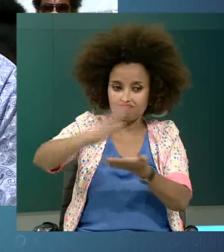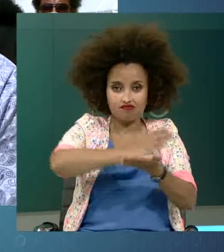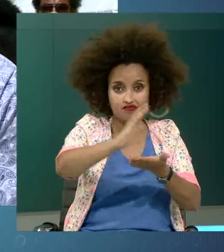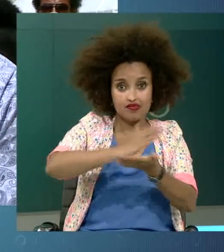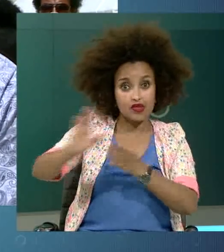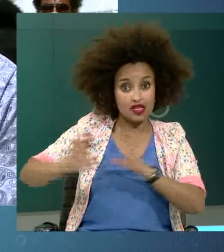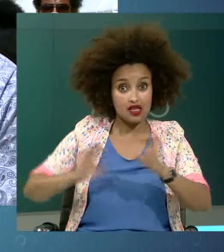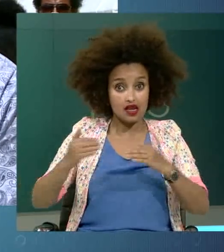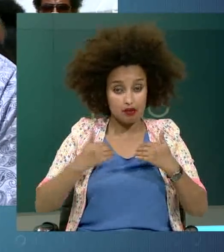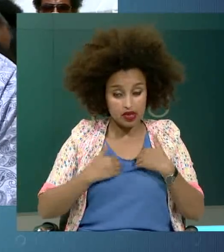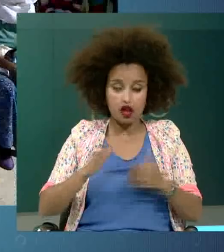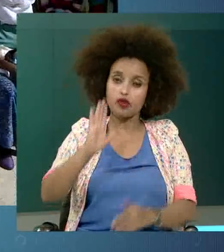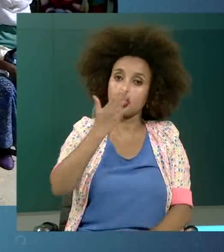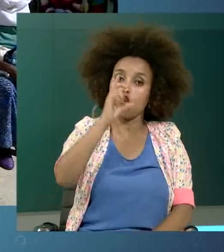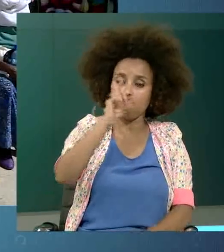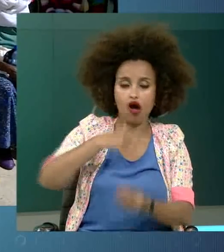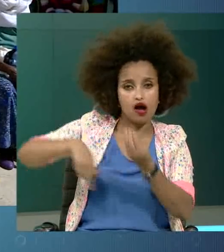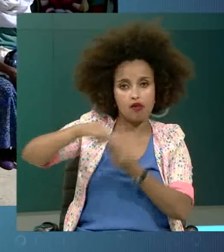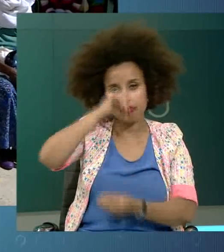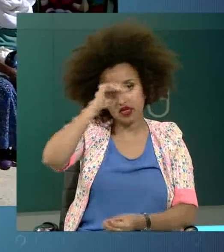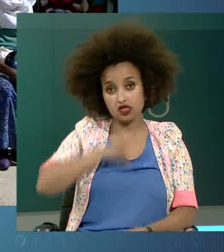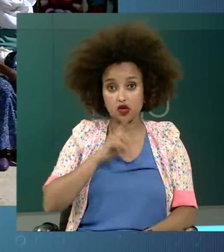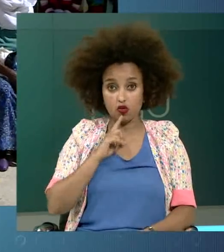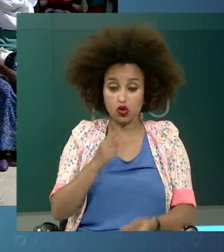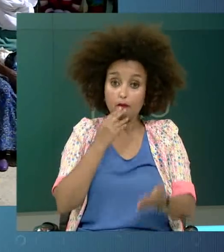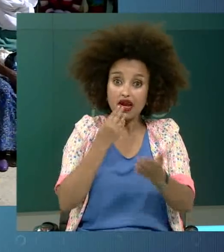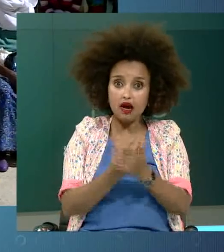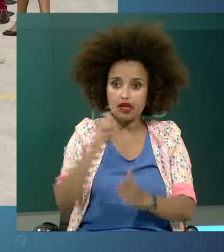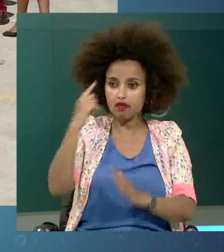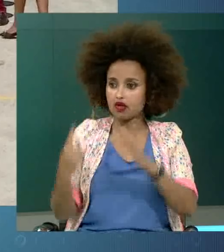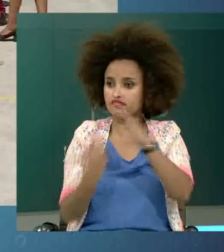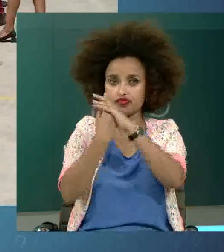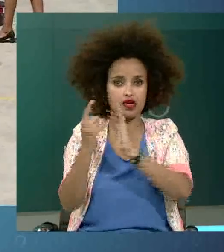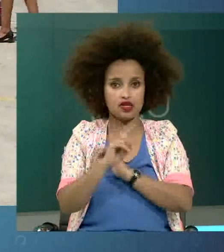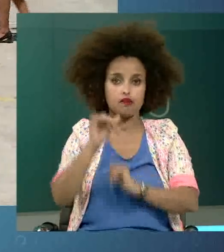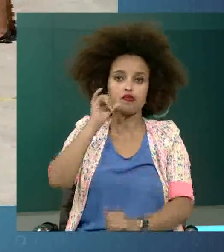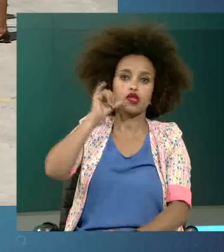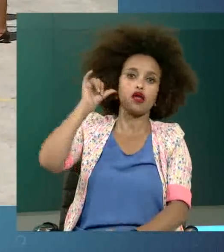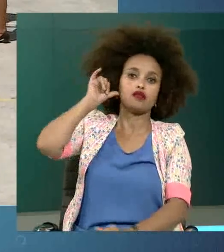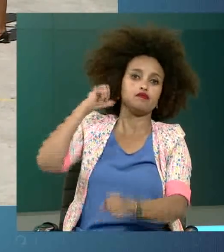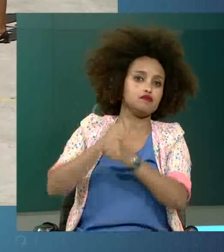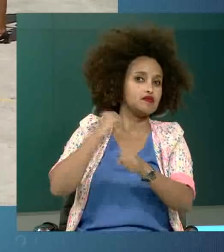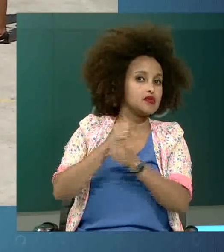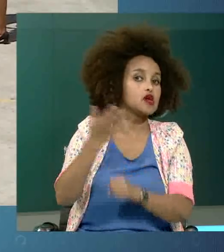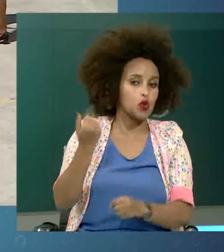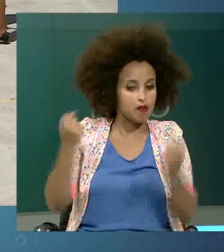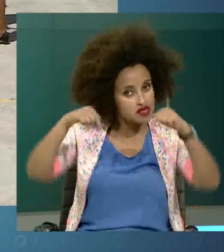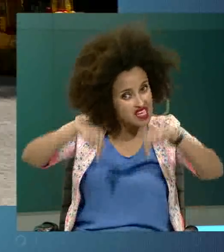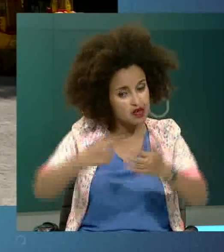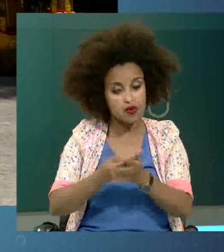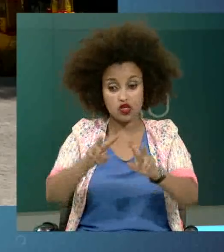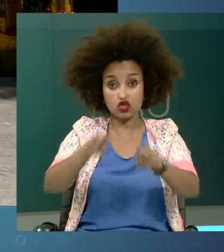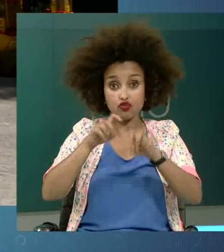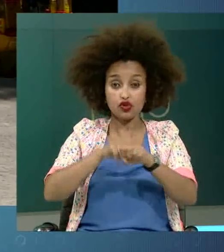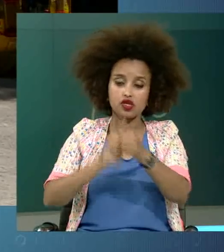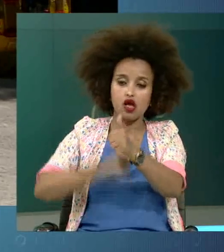ካምፕ አካባቢ ወጣቶች እየሰሩት ያለው ስራ ነው። መልካም ነዛሬ ላይ ባንድ የሚመጣ አይደለም። ትናንት የሚሰሩ ነበርና ዛሬም ላይ ይህንን ክፉ ጊዜ